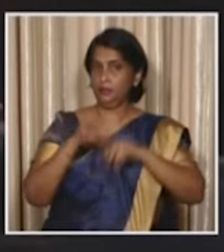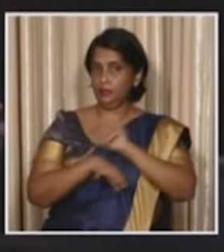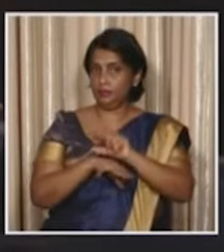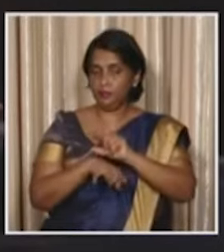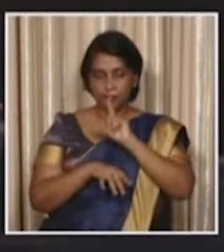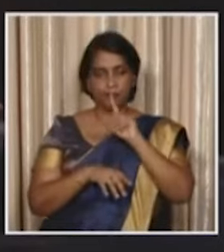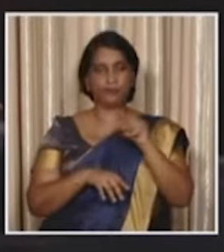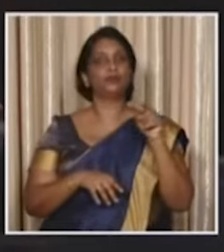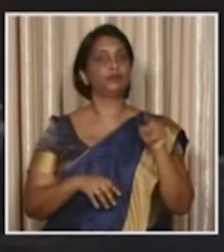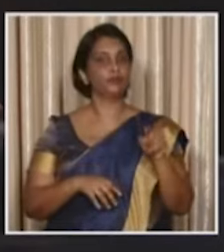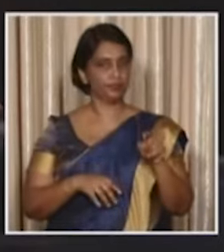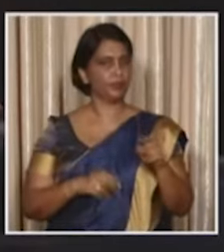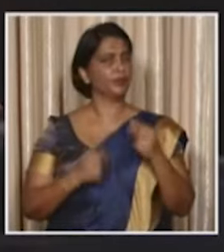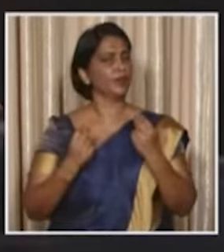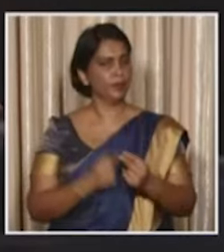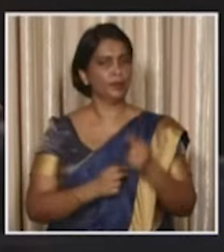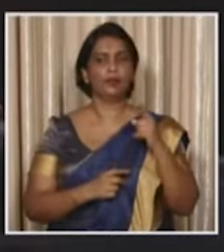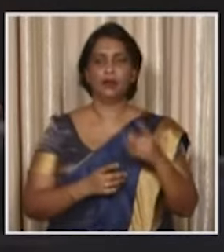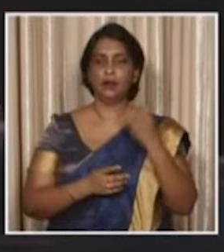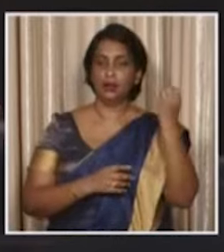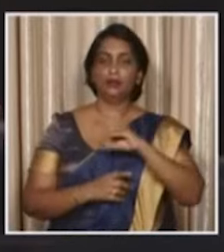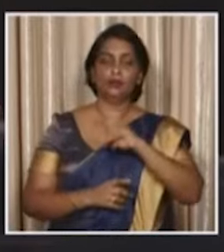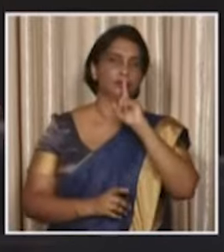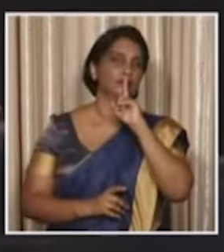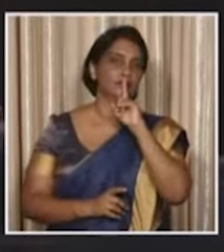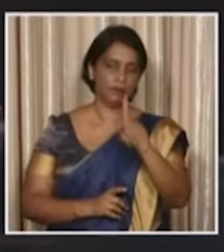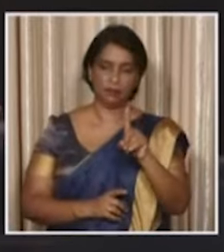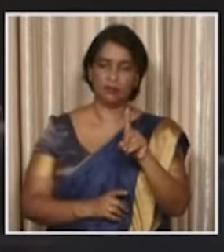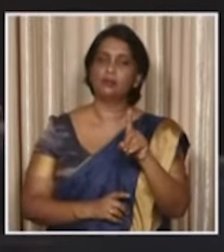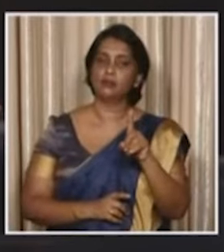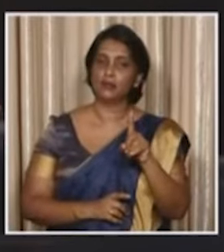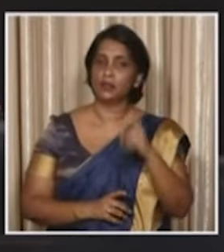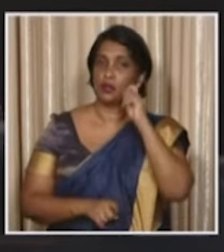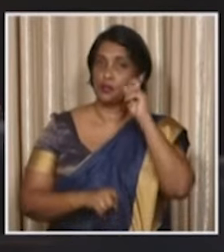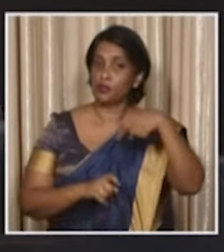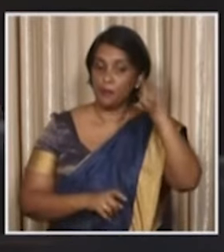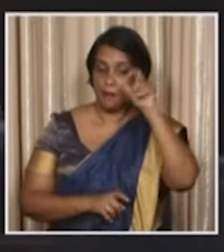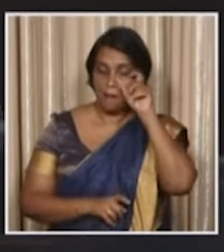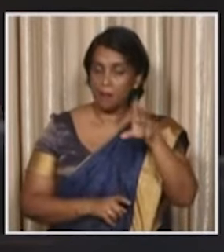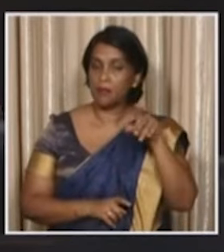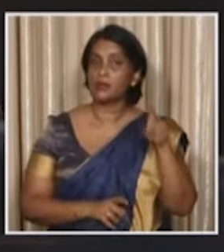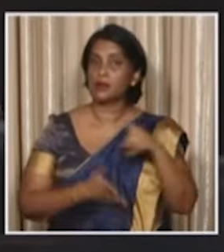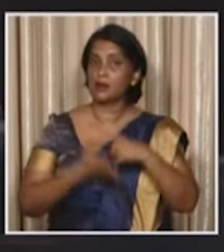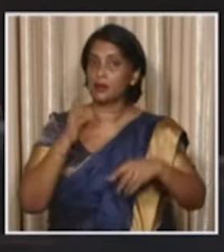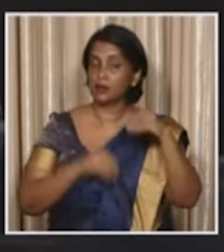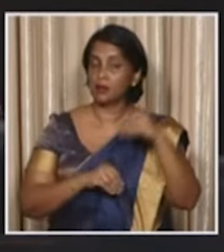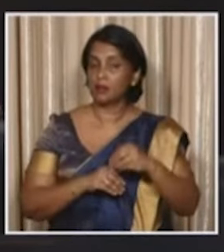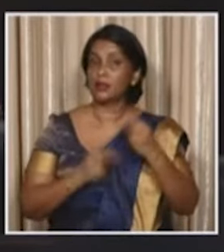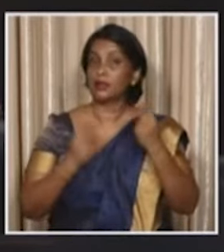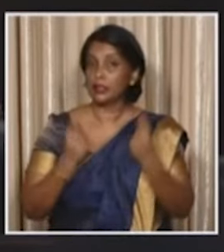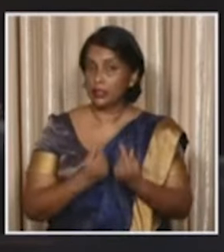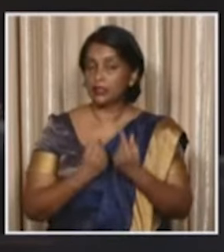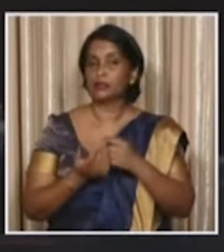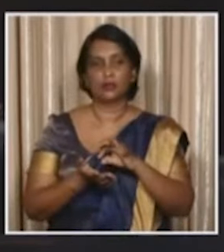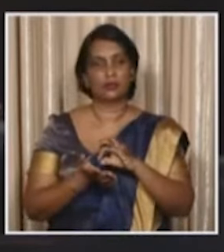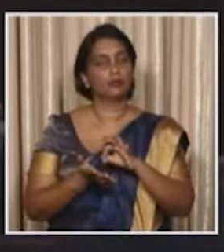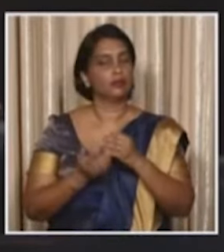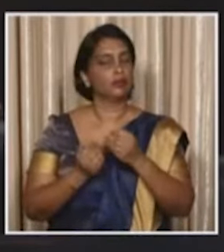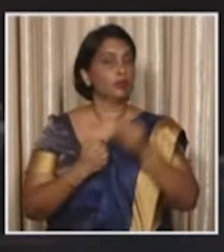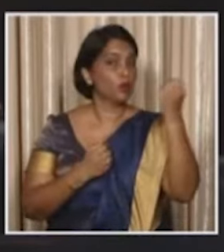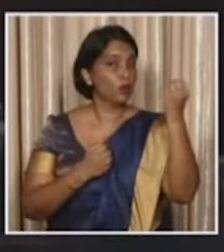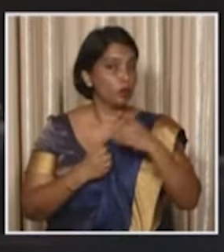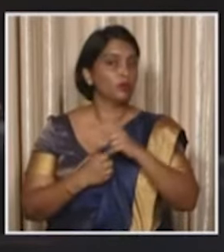කරනවා ඉක්මනින් මේ දිනය ප්‍රකාශයට පත් කරන්න. මිනිස්සු බලාගෙන ඉන්නේ මැතිවරණය ඉක්මනින් පවත් මැතිවරණයට